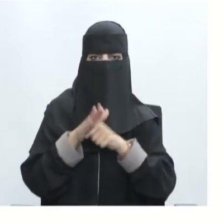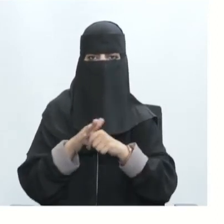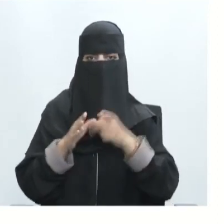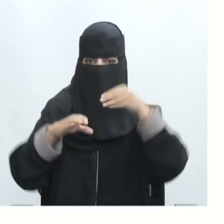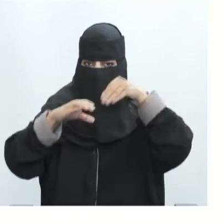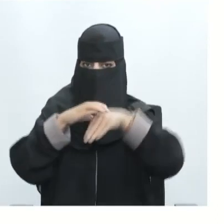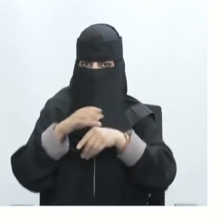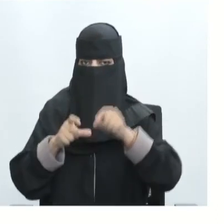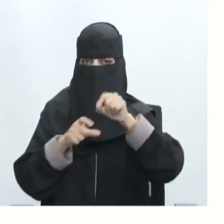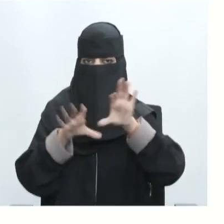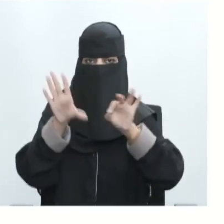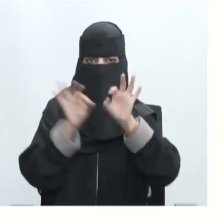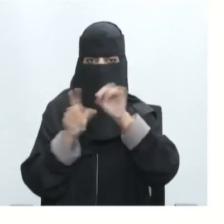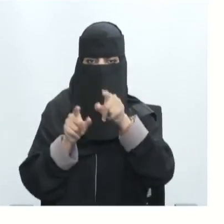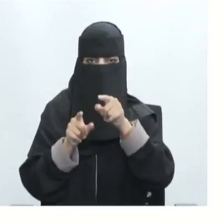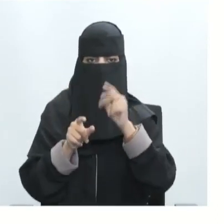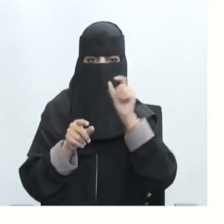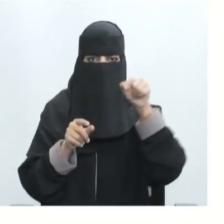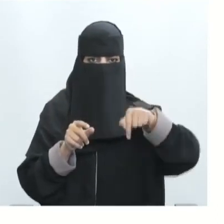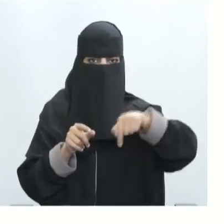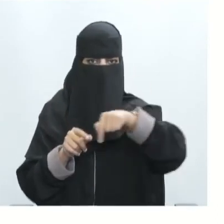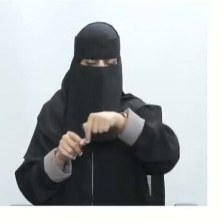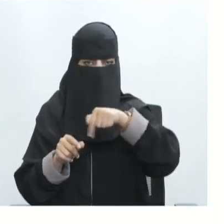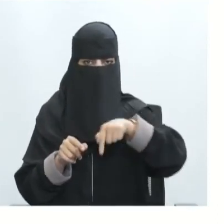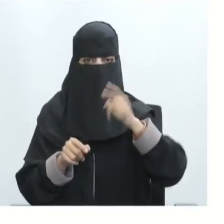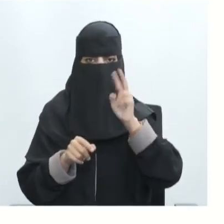عميقا في في بعض اللحظات